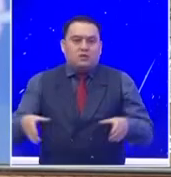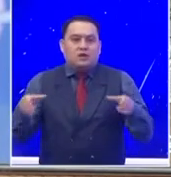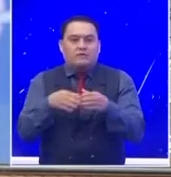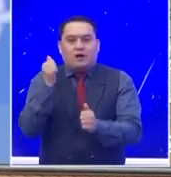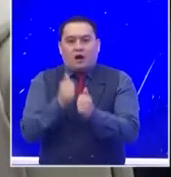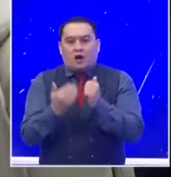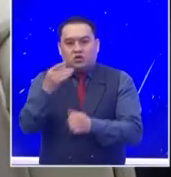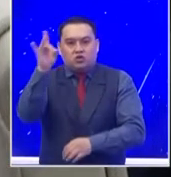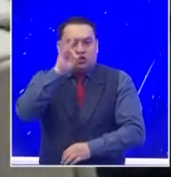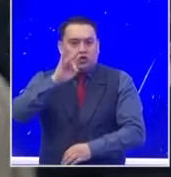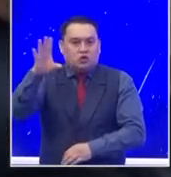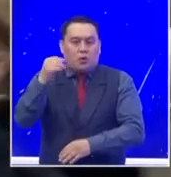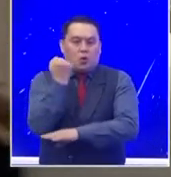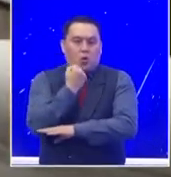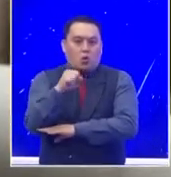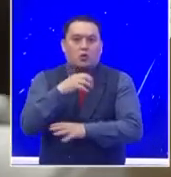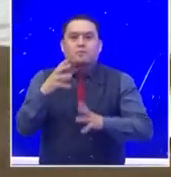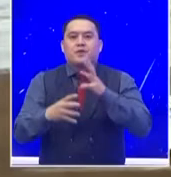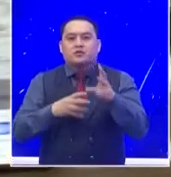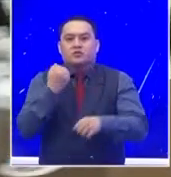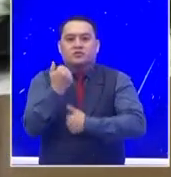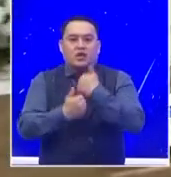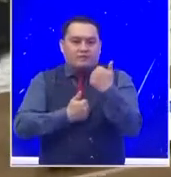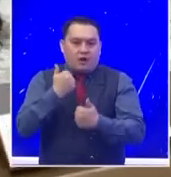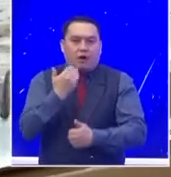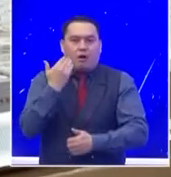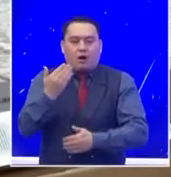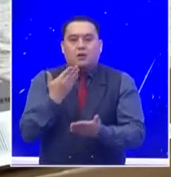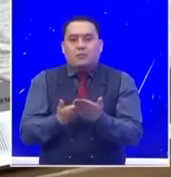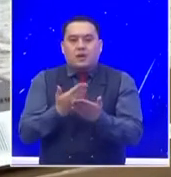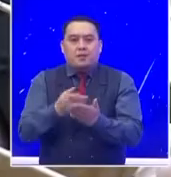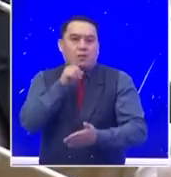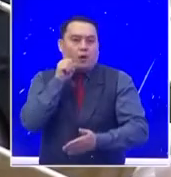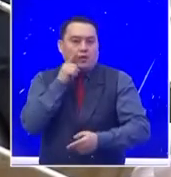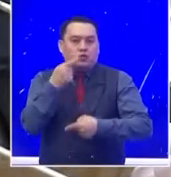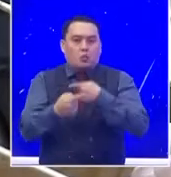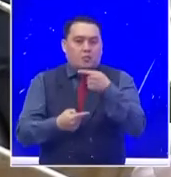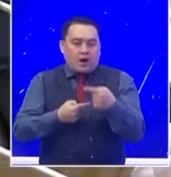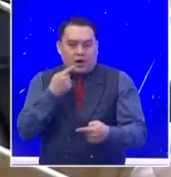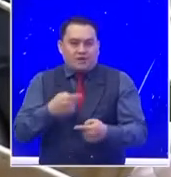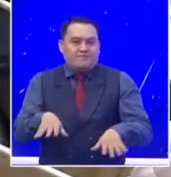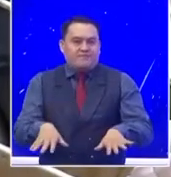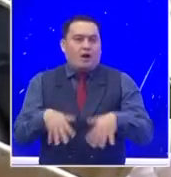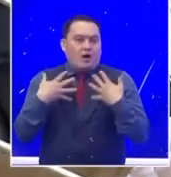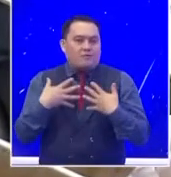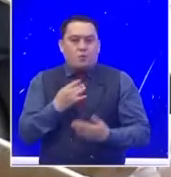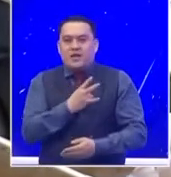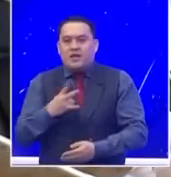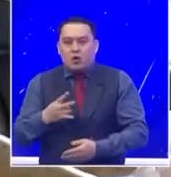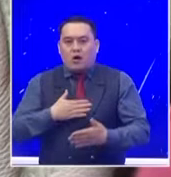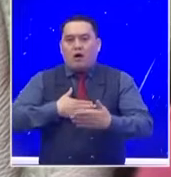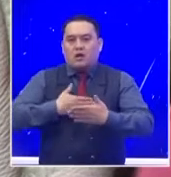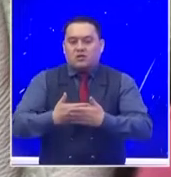каждый из них чемпион и призер крупных международных стартов а не пример для подражания они вдохновляют миллионы на